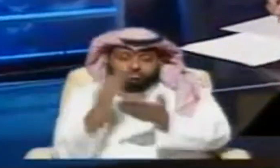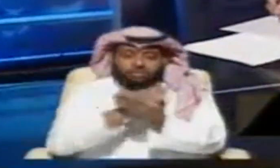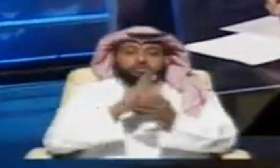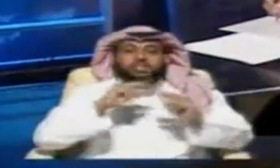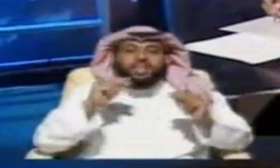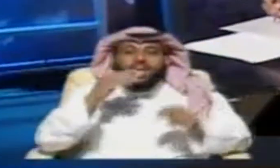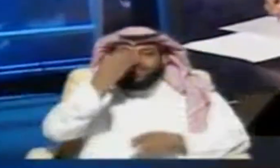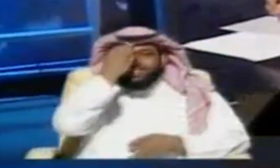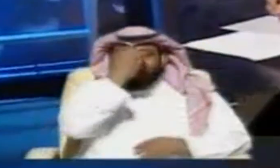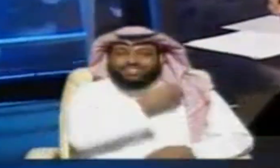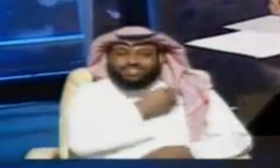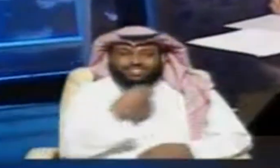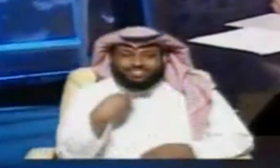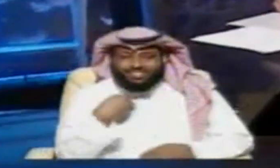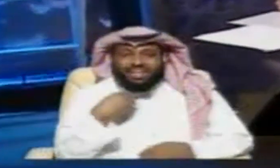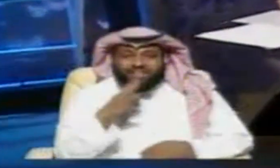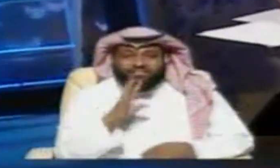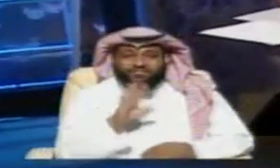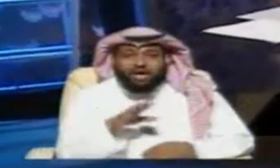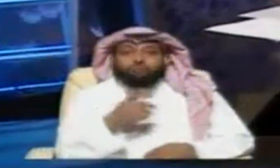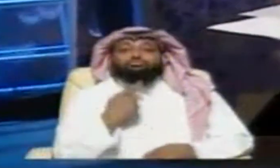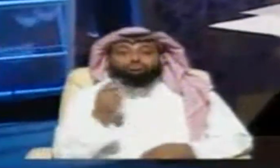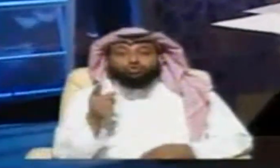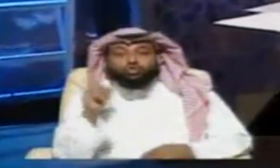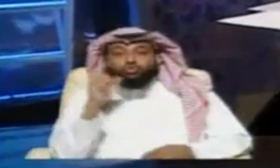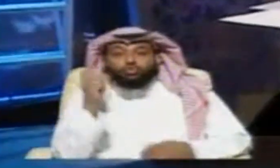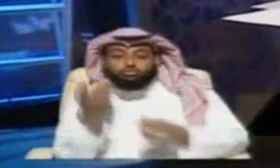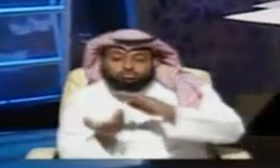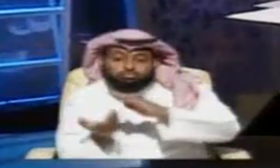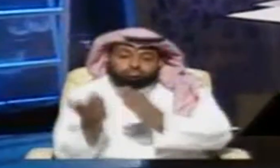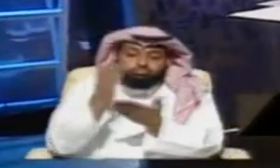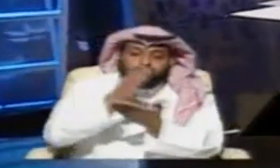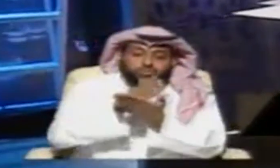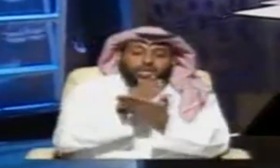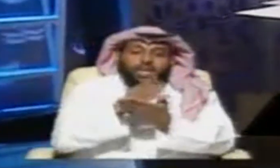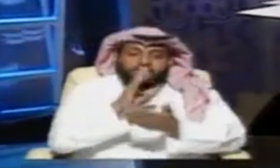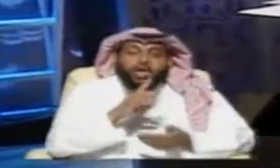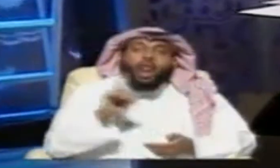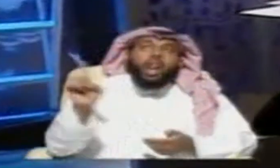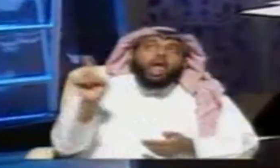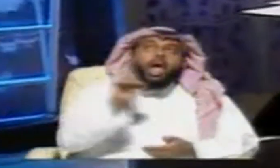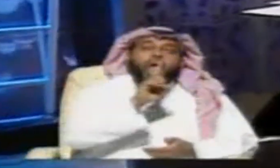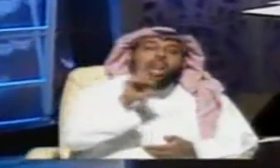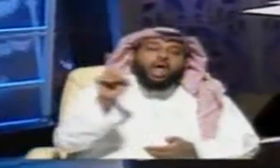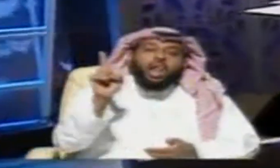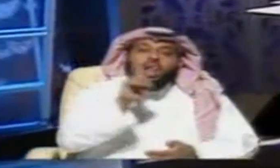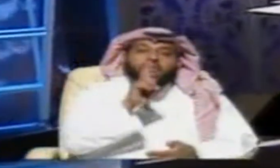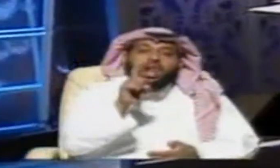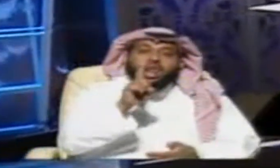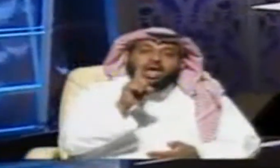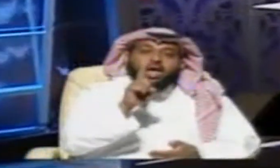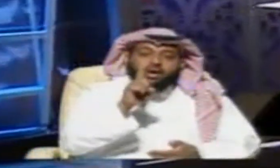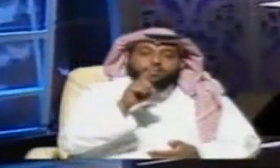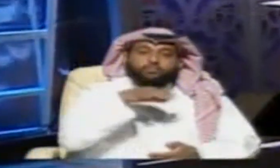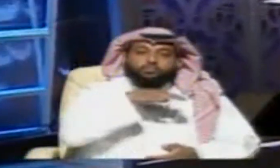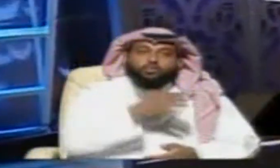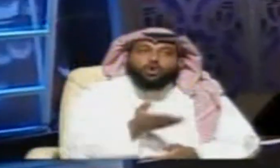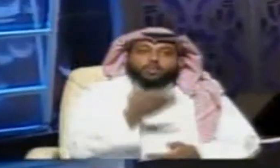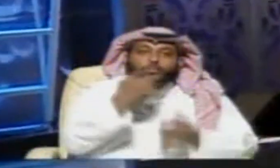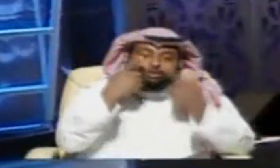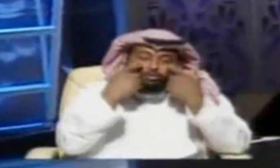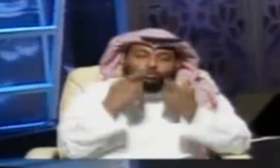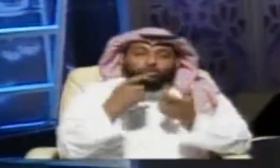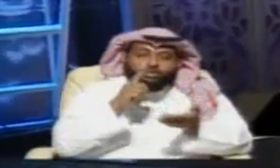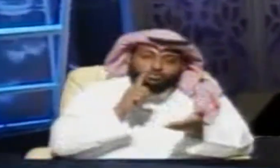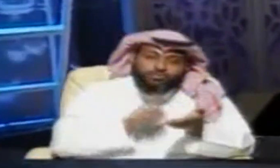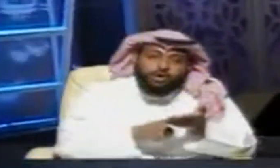حتى المرتد، نعم، أن يشرع بنطق الشهادتين، شهادة لا إله إلا الله وأن محمد رسول الله، ثم بعد